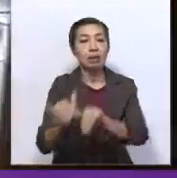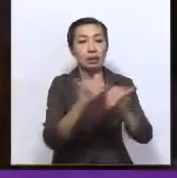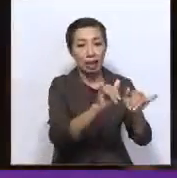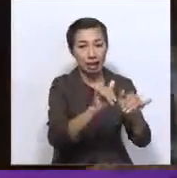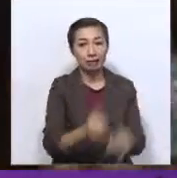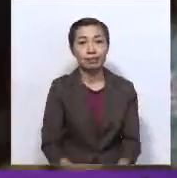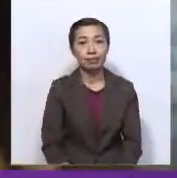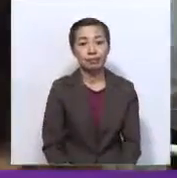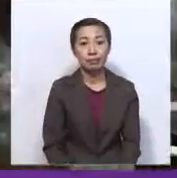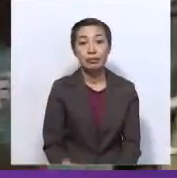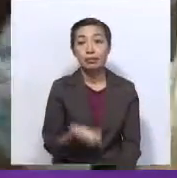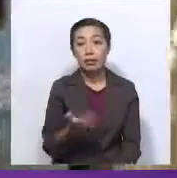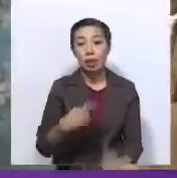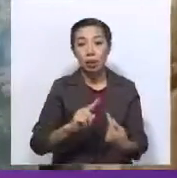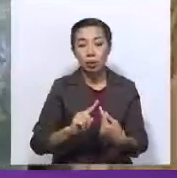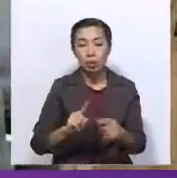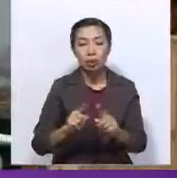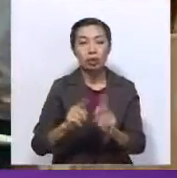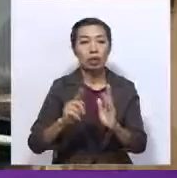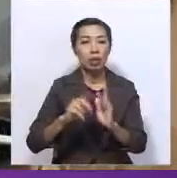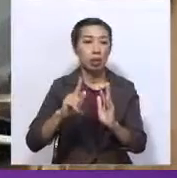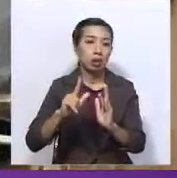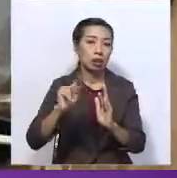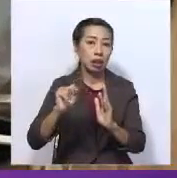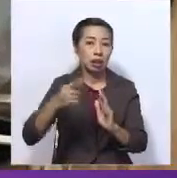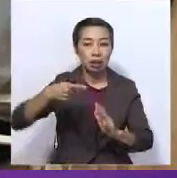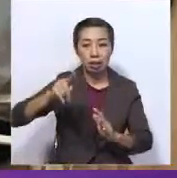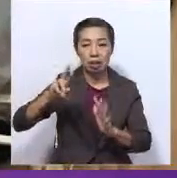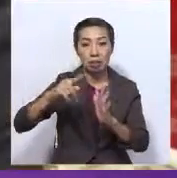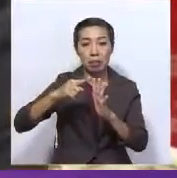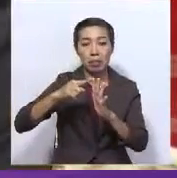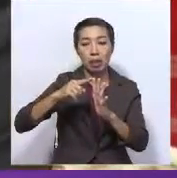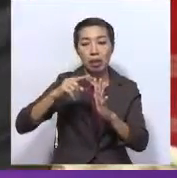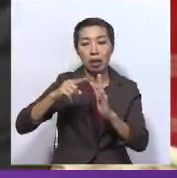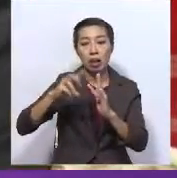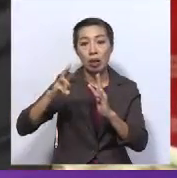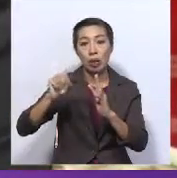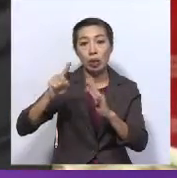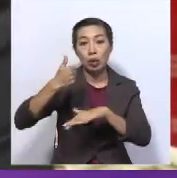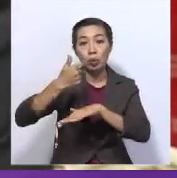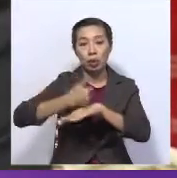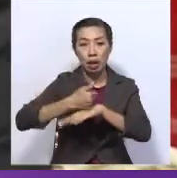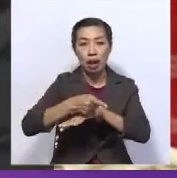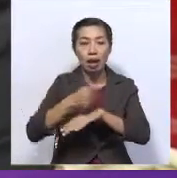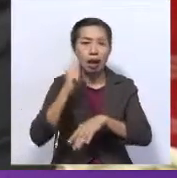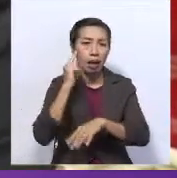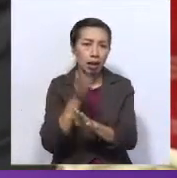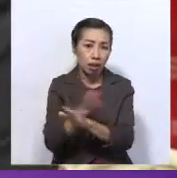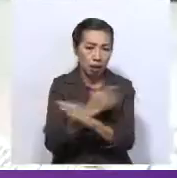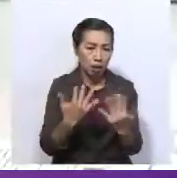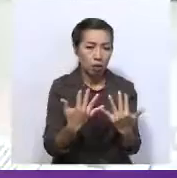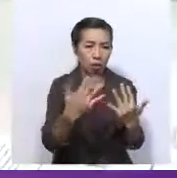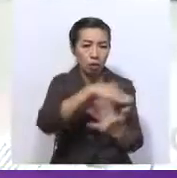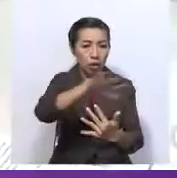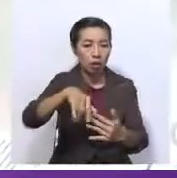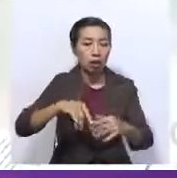นั่นก็คือคำยืนยันนะคะจากนายธนสิทธิ์เมธพันธ์เมืองผู้อำนวยการเขตประเวศค่ะที่ได้ประชุมร่วมกับเจ้าของตลาดภายในหมู่บ้านเส